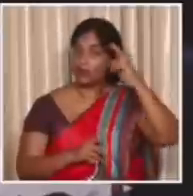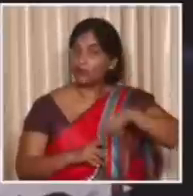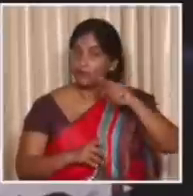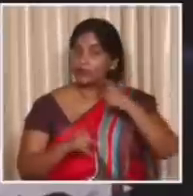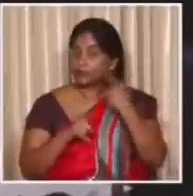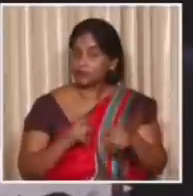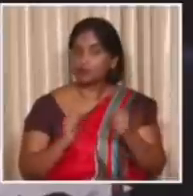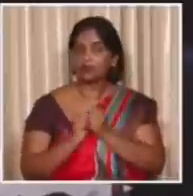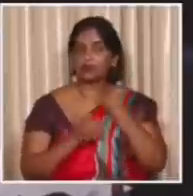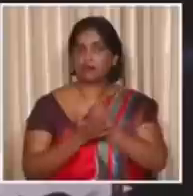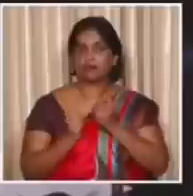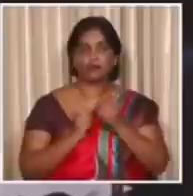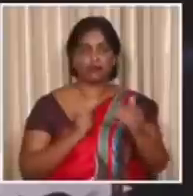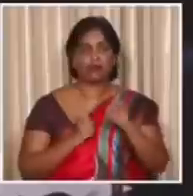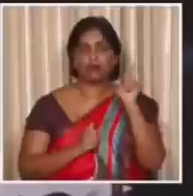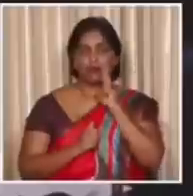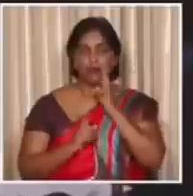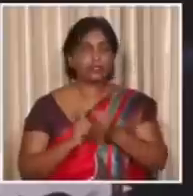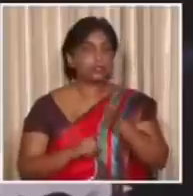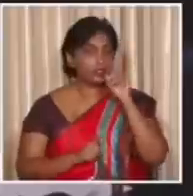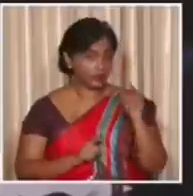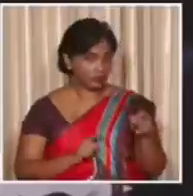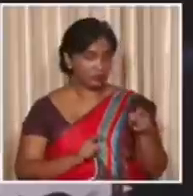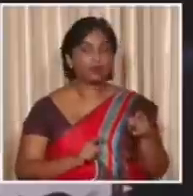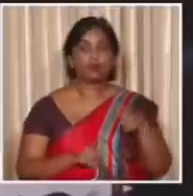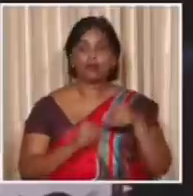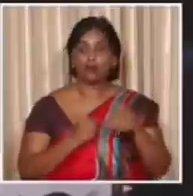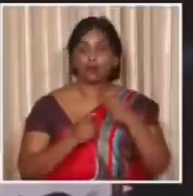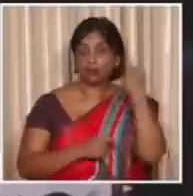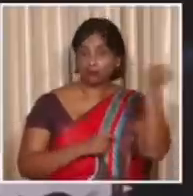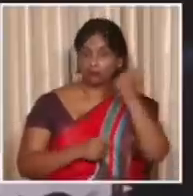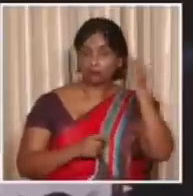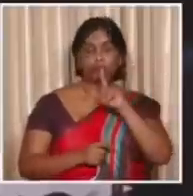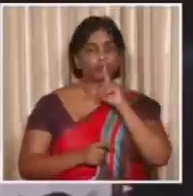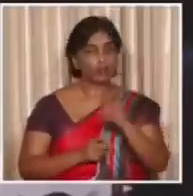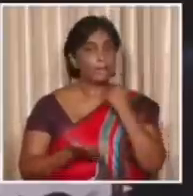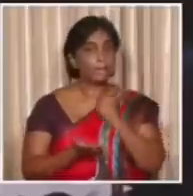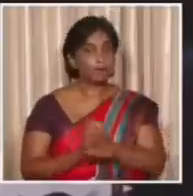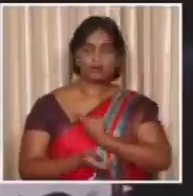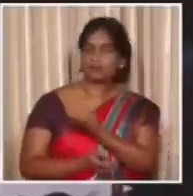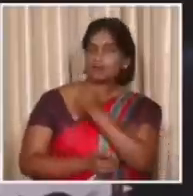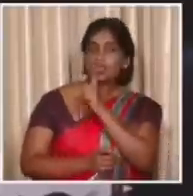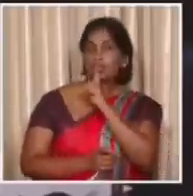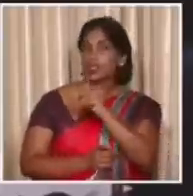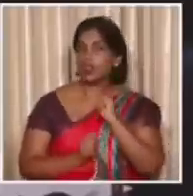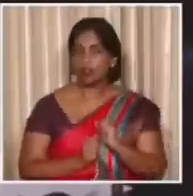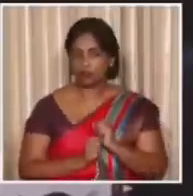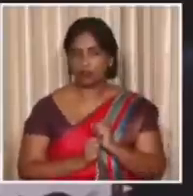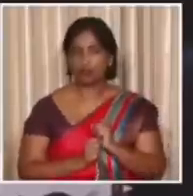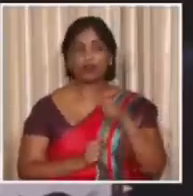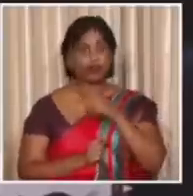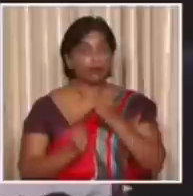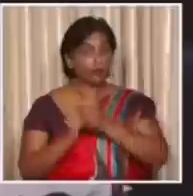විතරයි බැංකු පද්ධතිය රඳාපවතින්නේ රනිල් වික්‍රමසිංහ ජනාධිපතිවරයා මේ තමන්ගේ කතාව ඉදිරිපත් කරමින් බැංකු වලට තර්ජන කරමින් කියන්නේ කුමක්ද